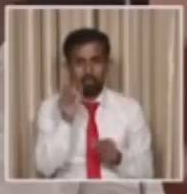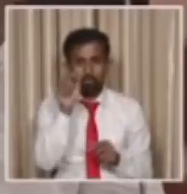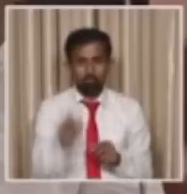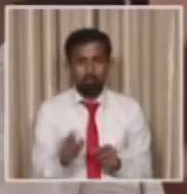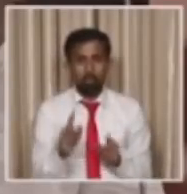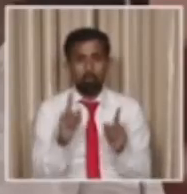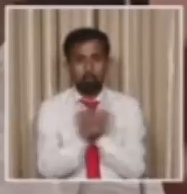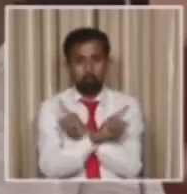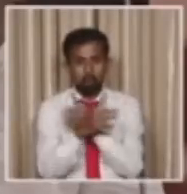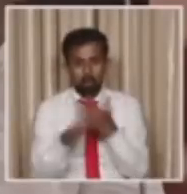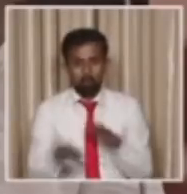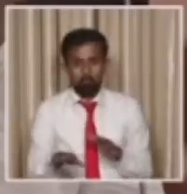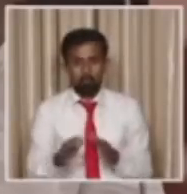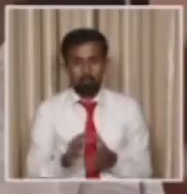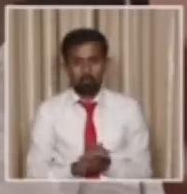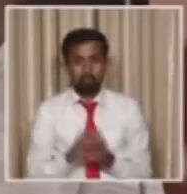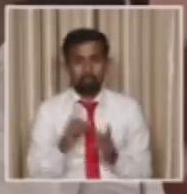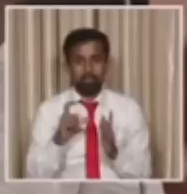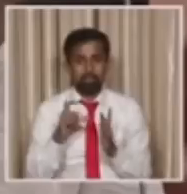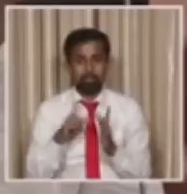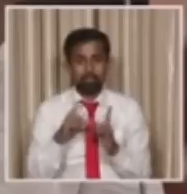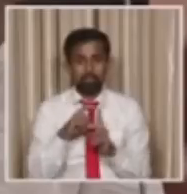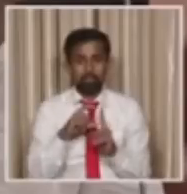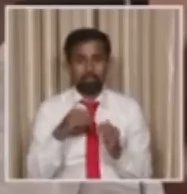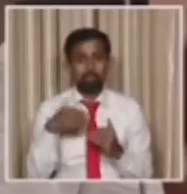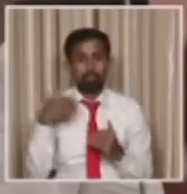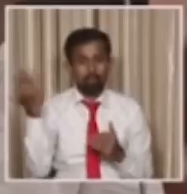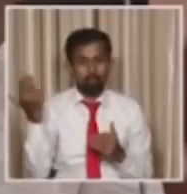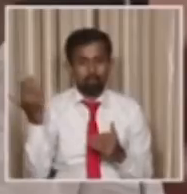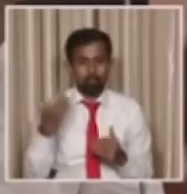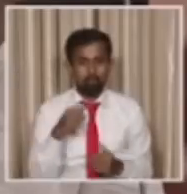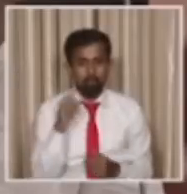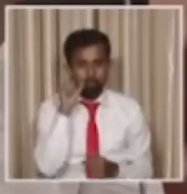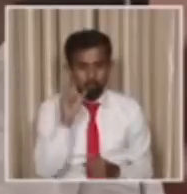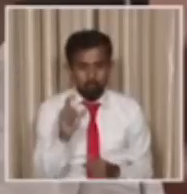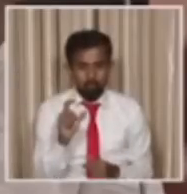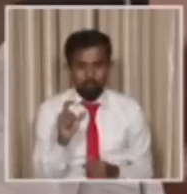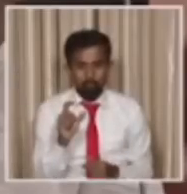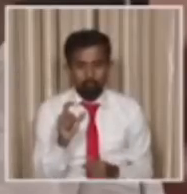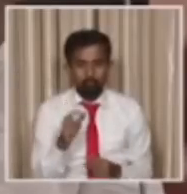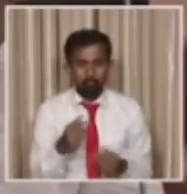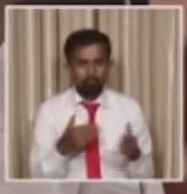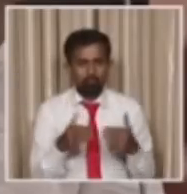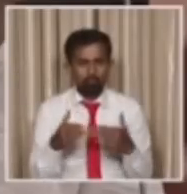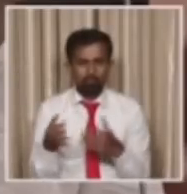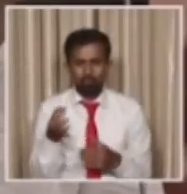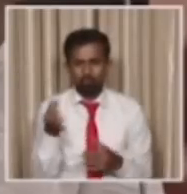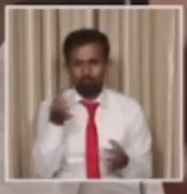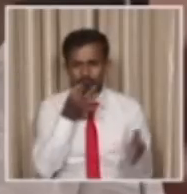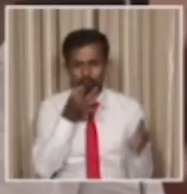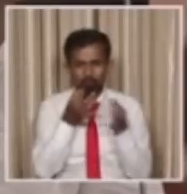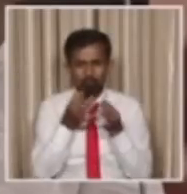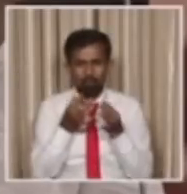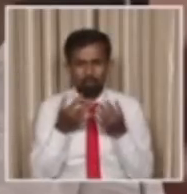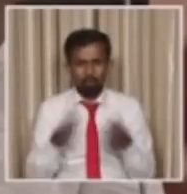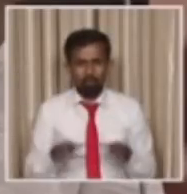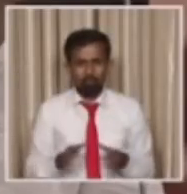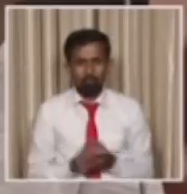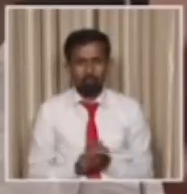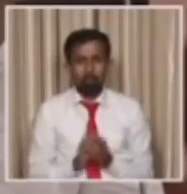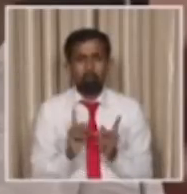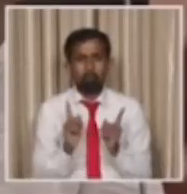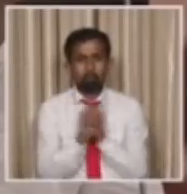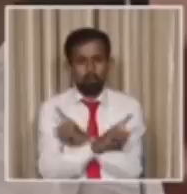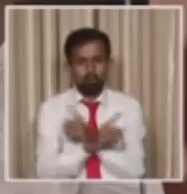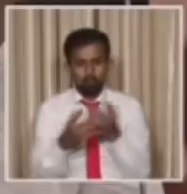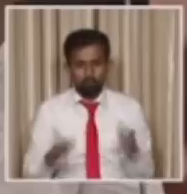කරලා තිබුණා CID එකෙන් එළියට. ඒක මන් දැන් හොයලා බැලුවාම විවිධ චෝදනා තිබිලා ඒක නිසා මාරු